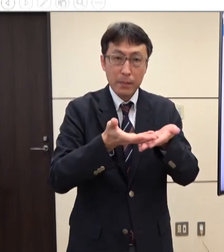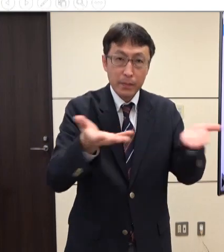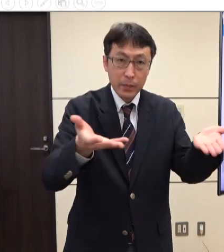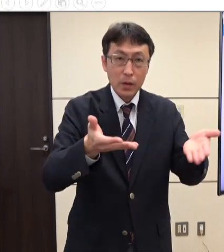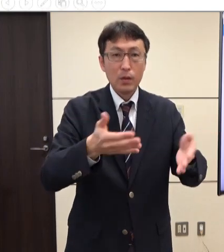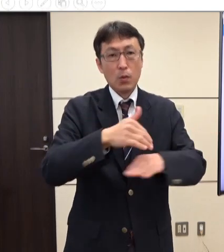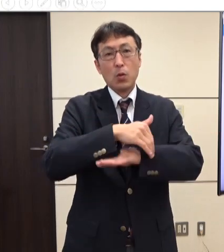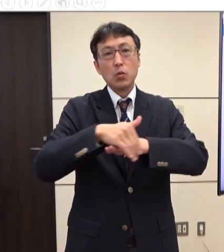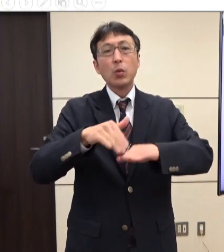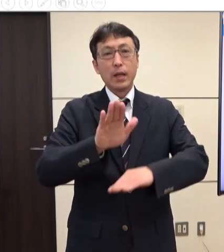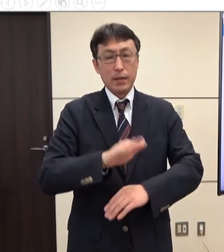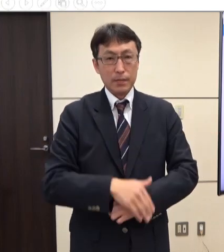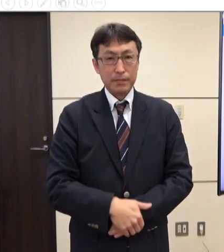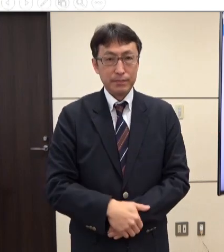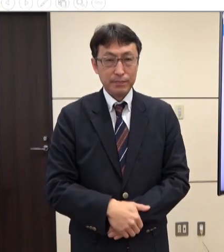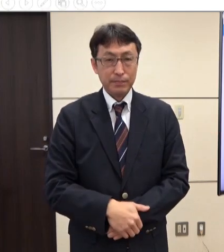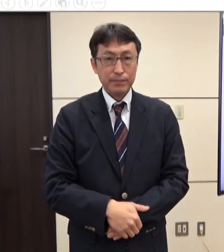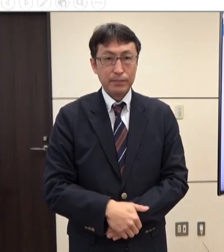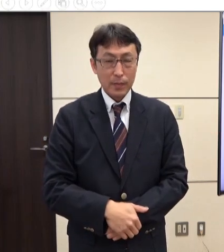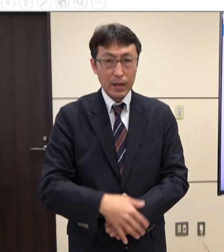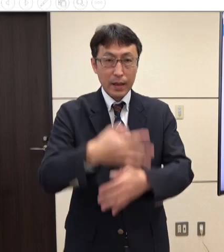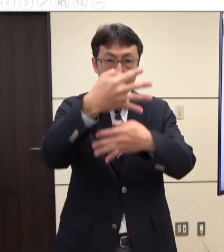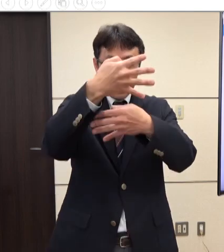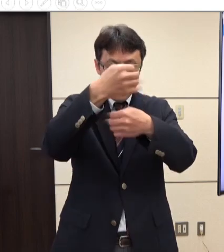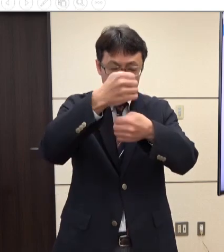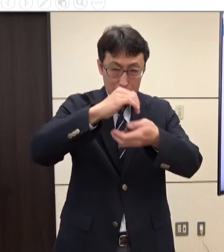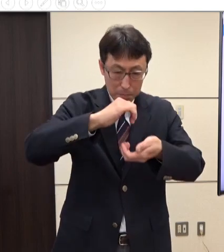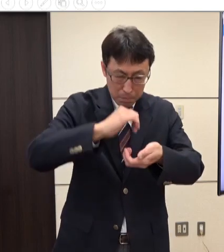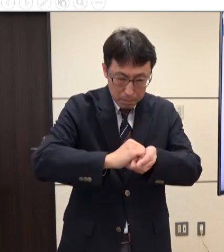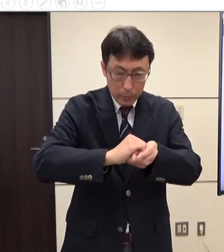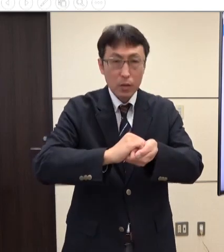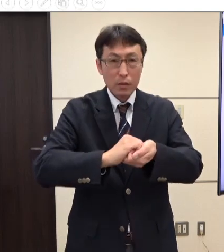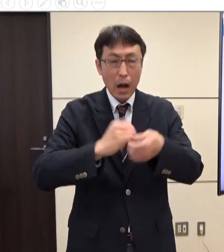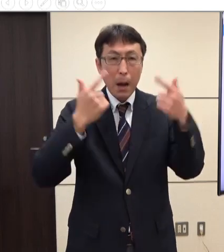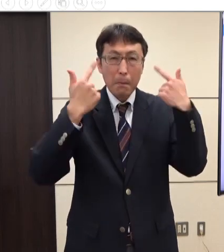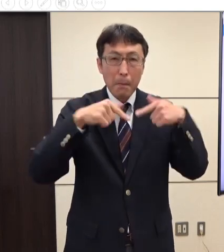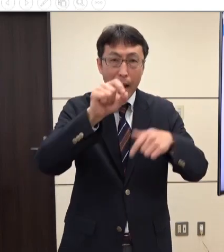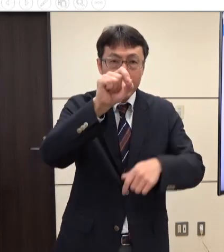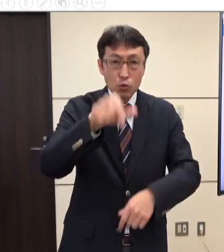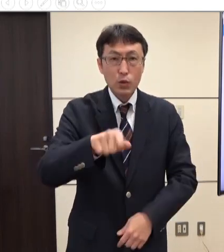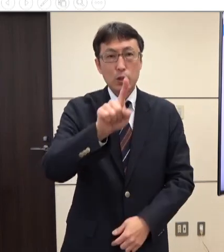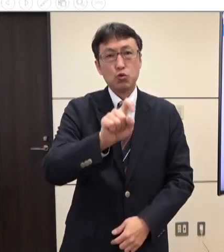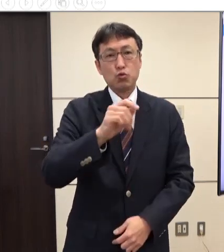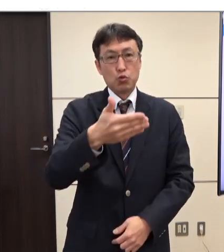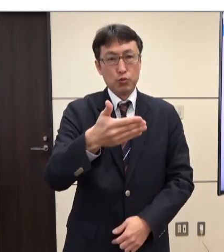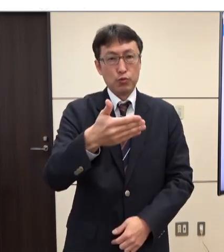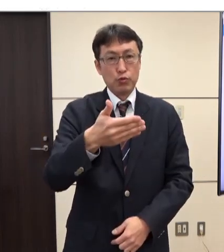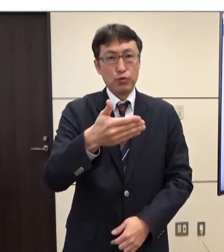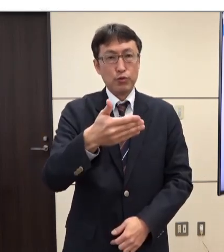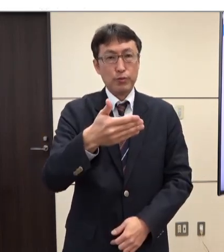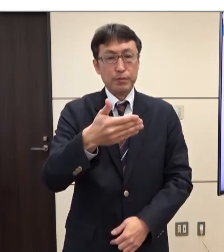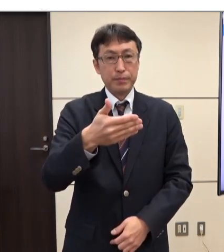実施するのは、毎月19日を想定しておりますが、これなんだ、